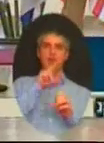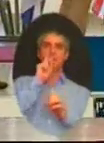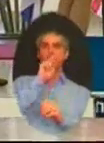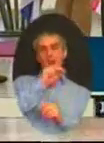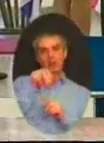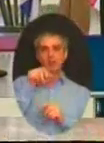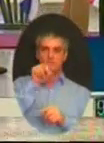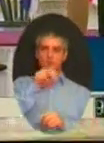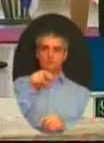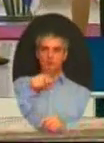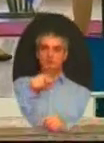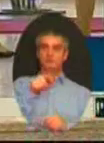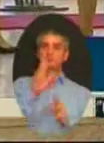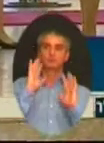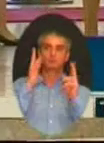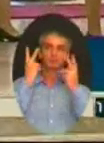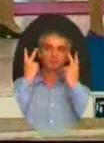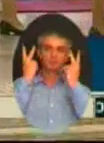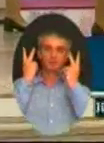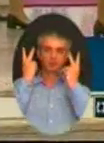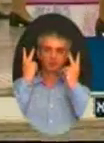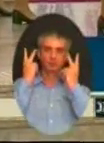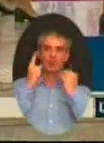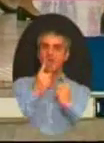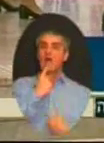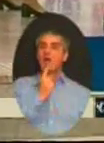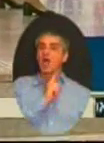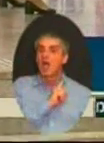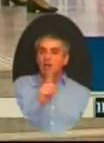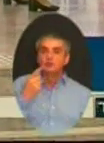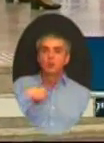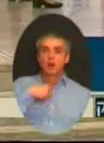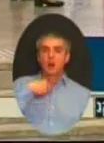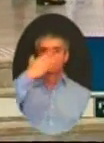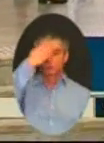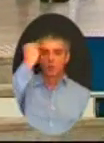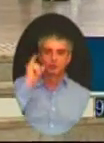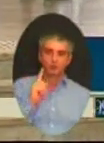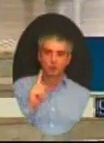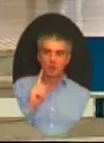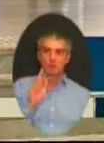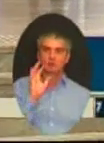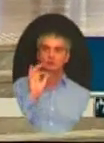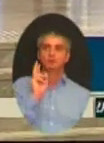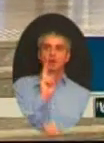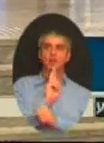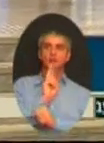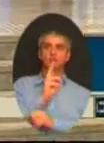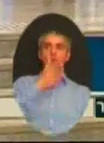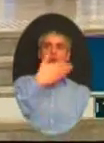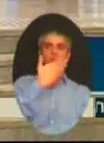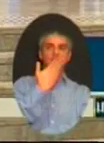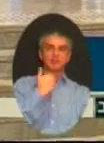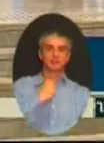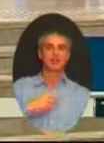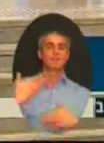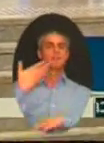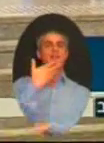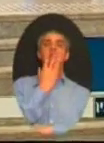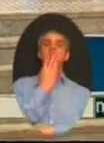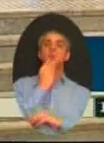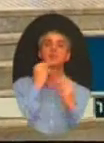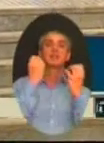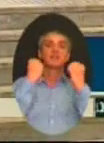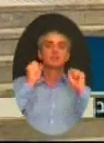גם למשבצת הזאת, היא משבצת מאוד חשובה. אסור לנו לשכוח שכדי לשמור על מדינת ישראל כיהודית